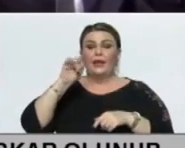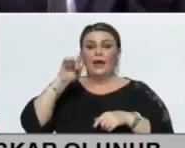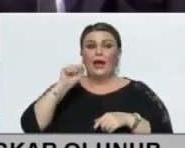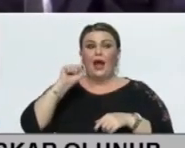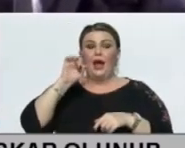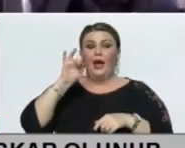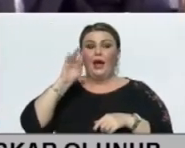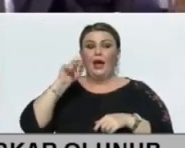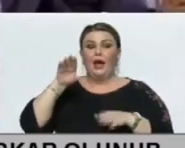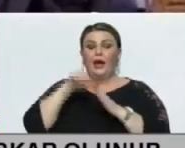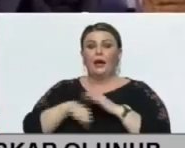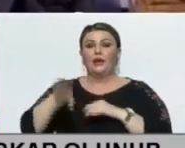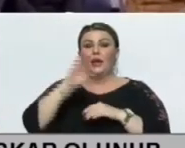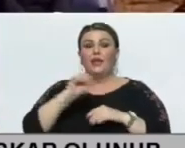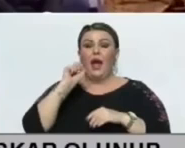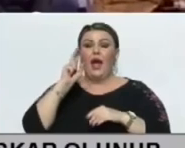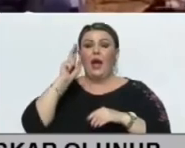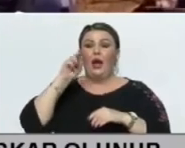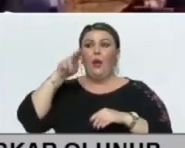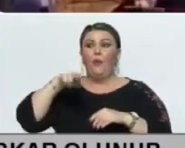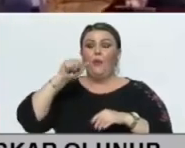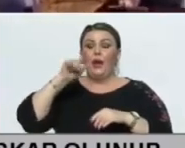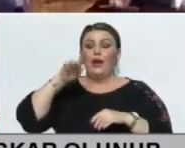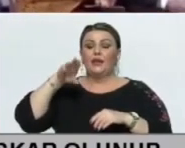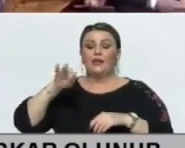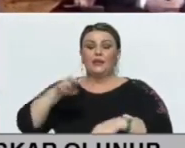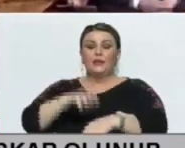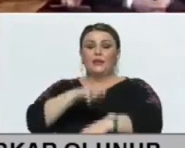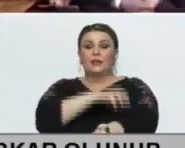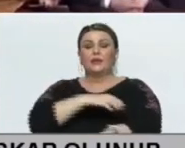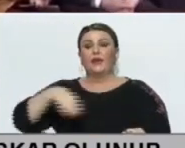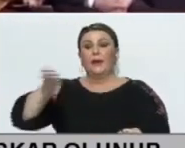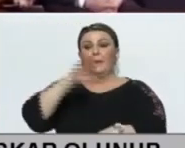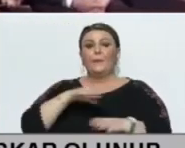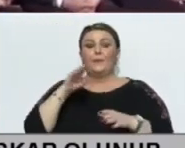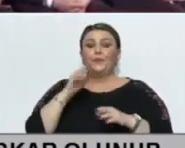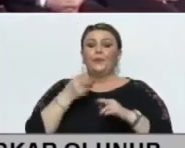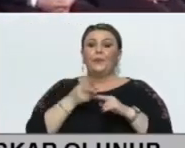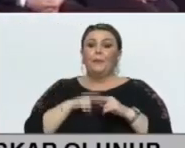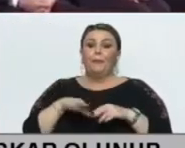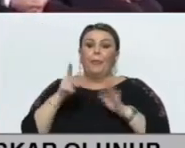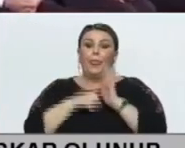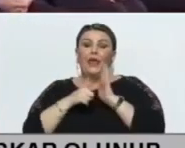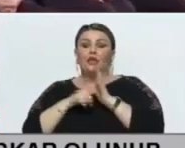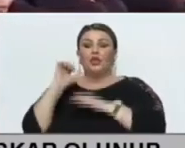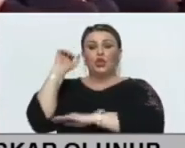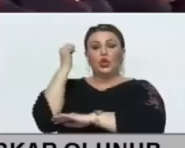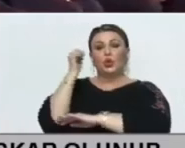və AK Parti, yəni Ədalət və İnkişaf Partiyasının keçirilən 7-ci